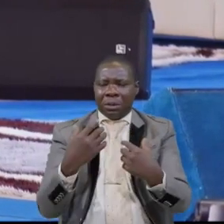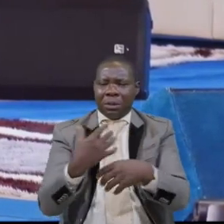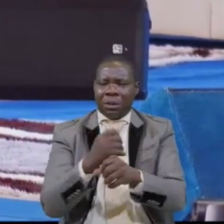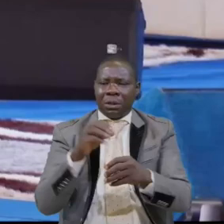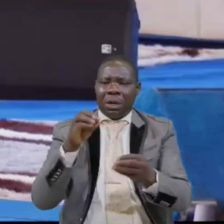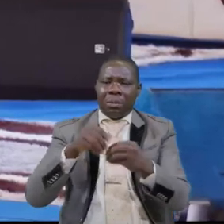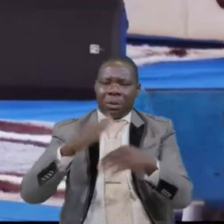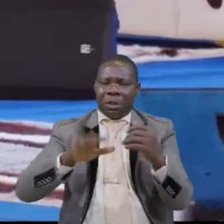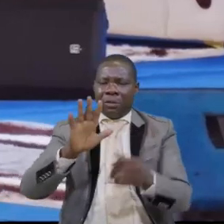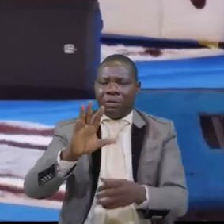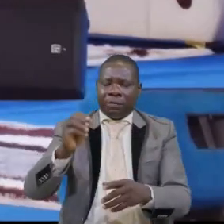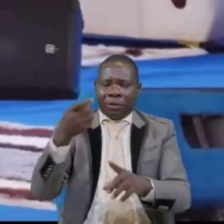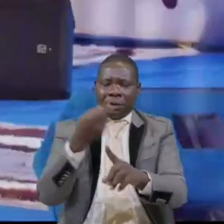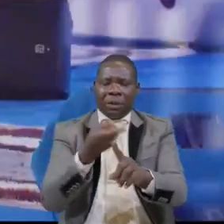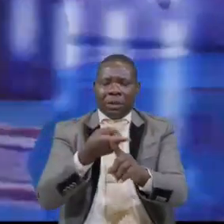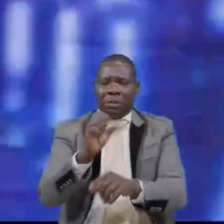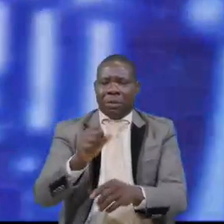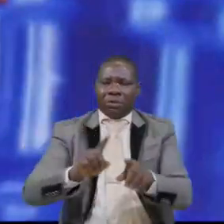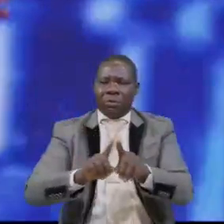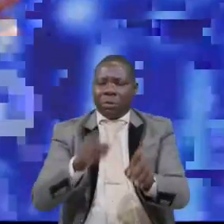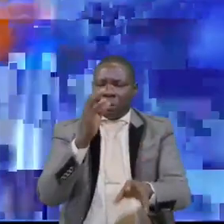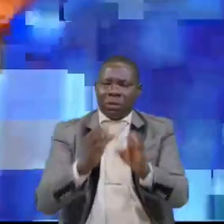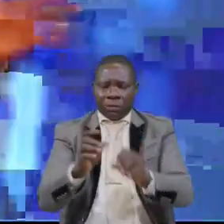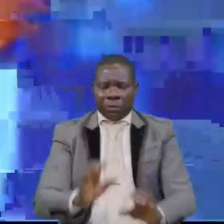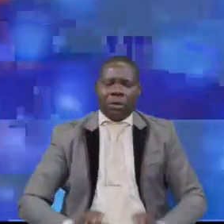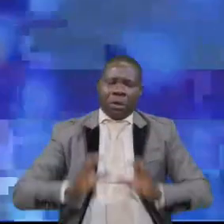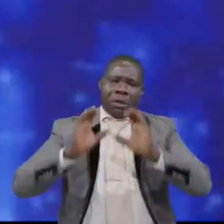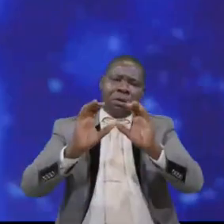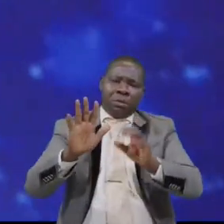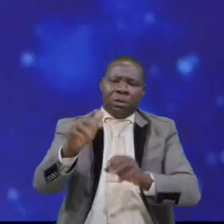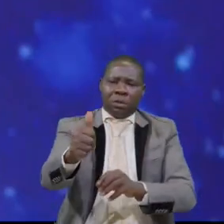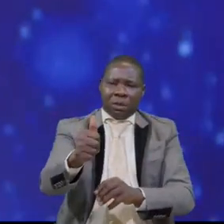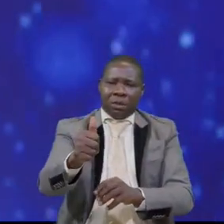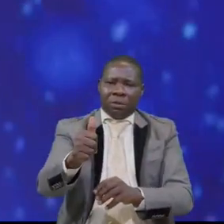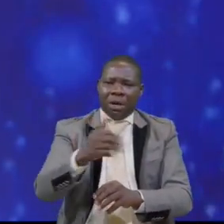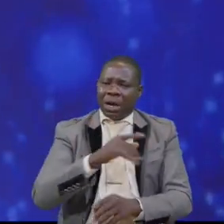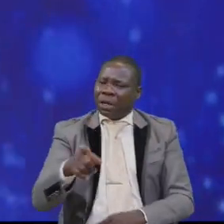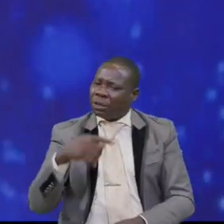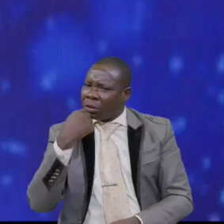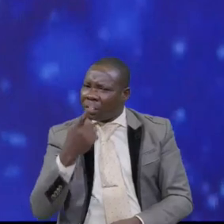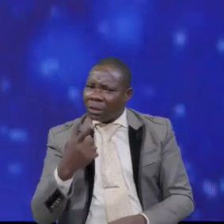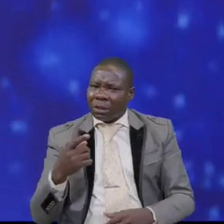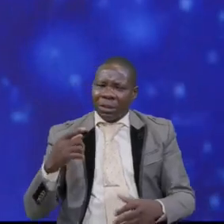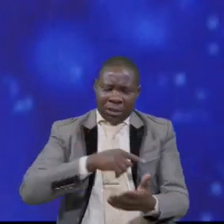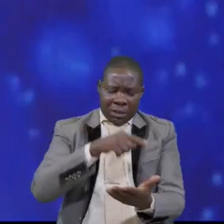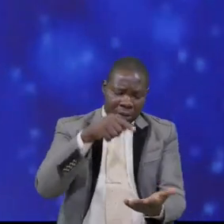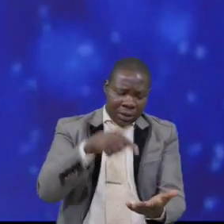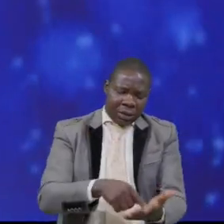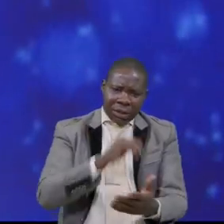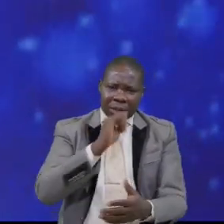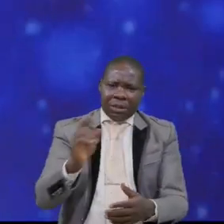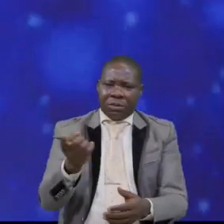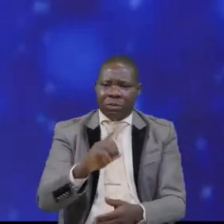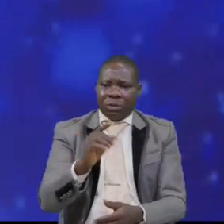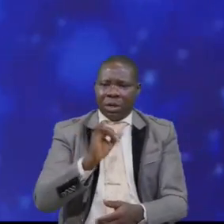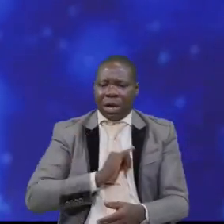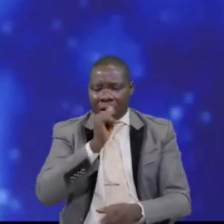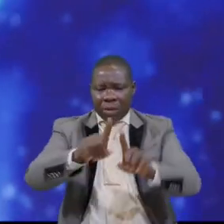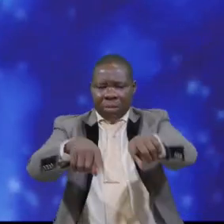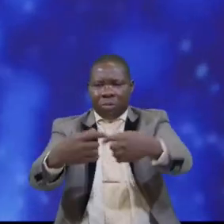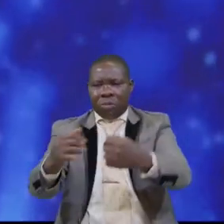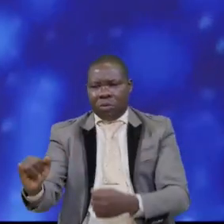Mais si tu t'engages et tu te dis, voici là où je vais.